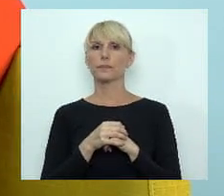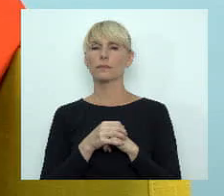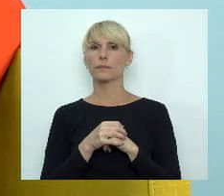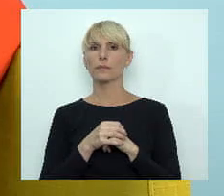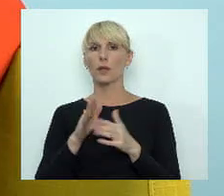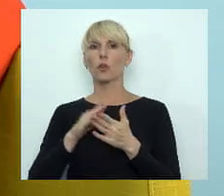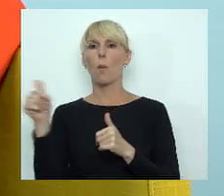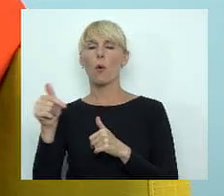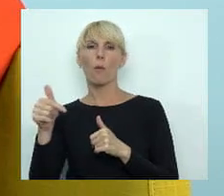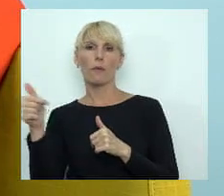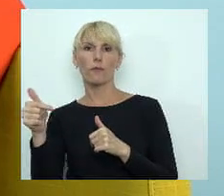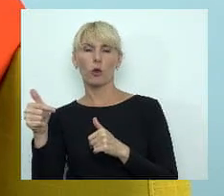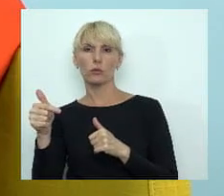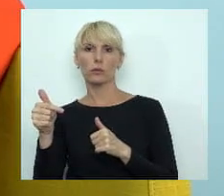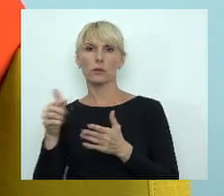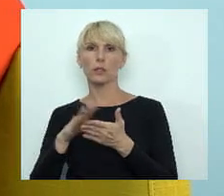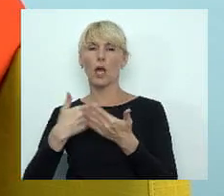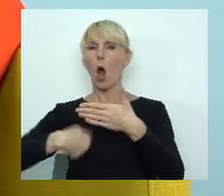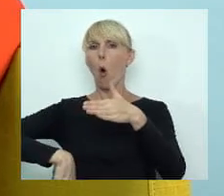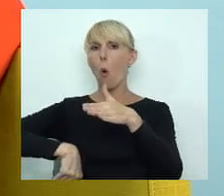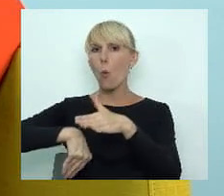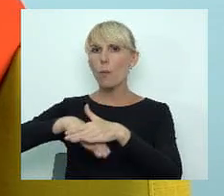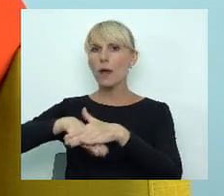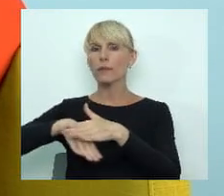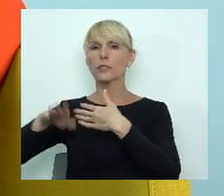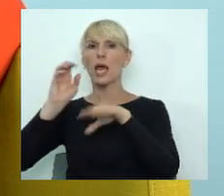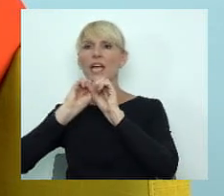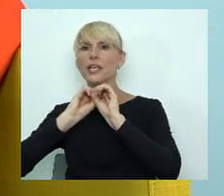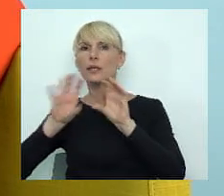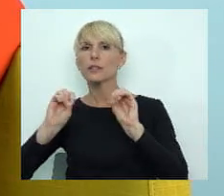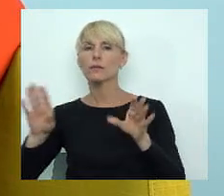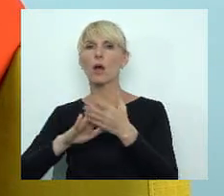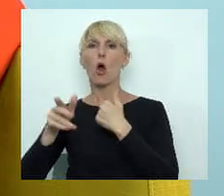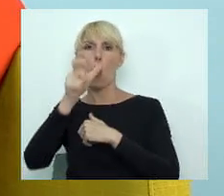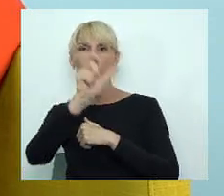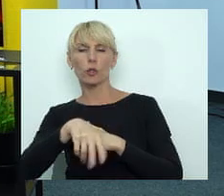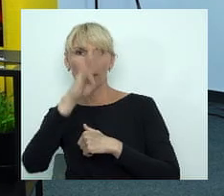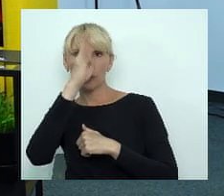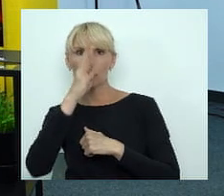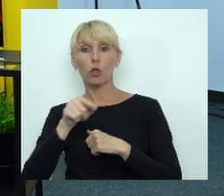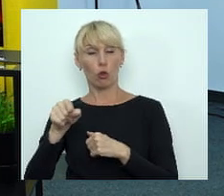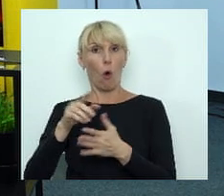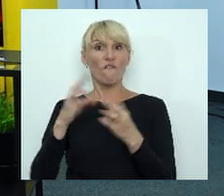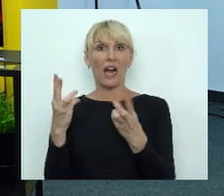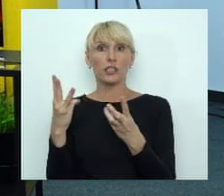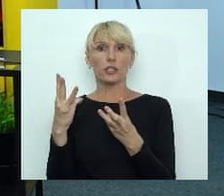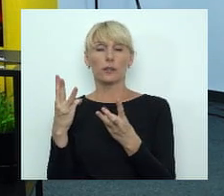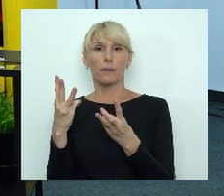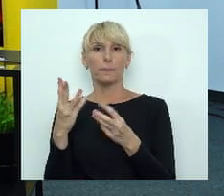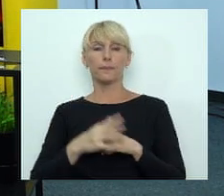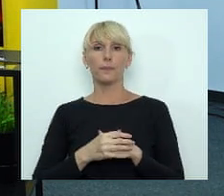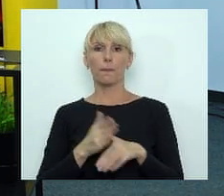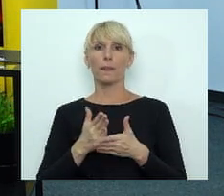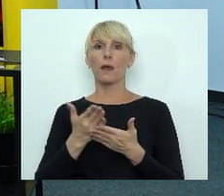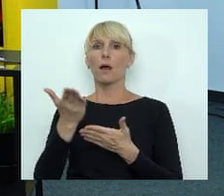Ma obowiązek respektować uprawnienia informacyjne osoby fizycznej. I teraz to jest ważne. Część tych uprawnień